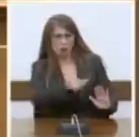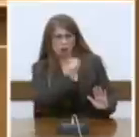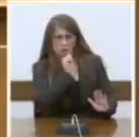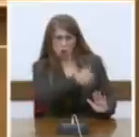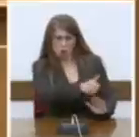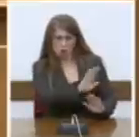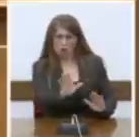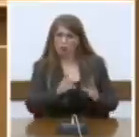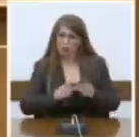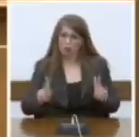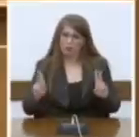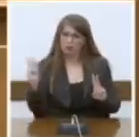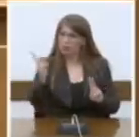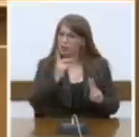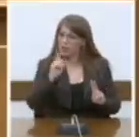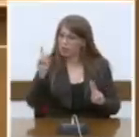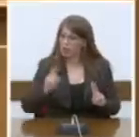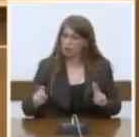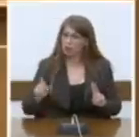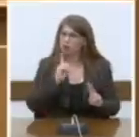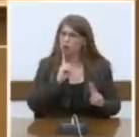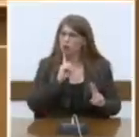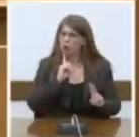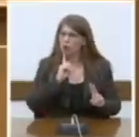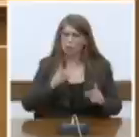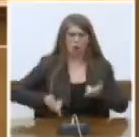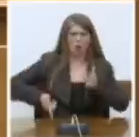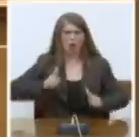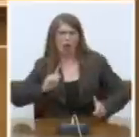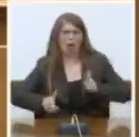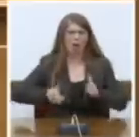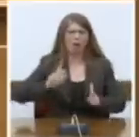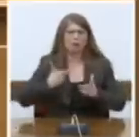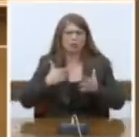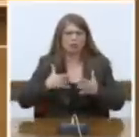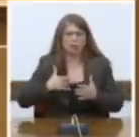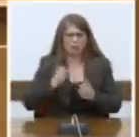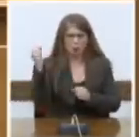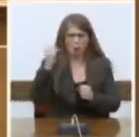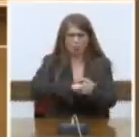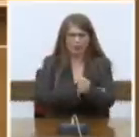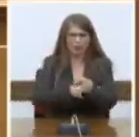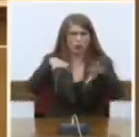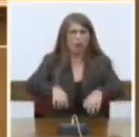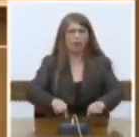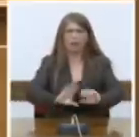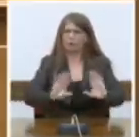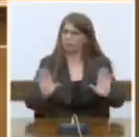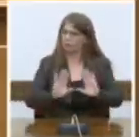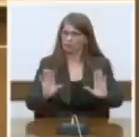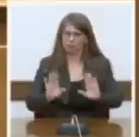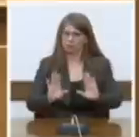δεν θα επιτρέπει να ζούμε σε μια κοινωνία άγριας δύσης. Αυτή είναι μια διαφορά. Δεύτερη διαφορά. Εμείς πιστεύουμε ότι η Ελλάδα πρέπει να έχει